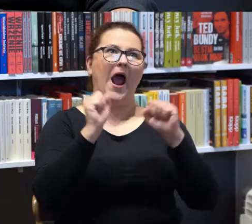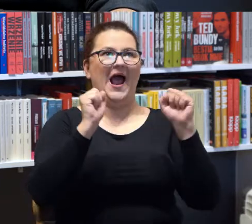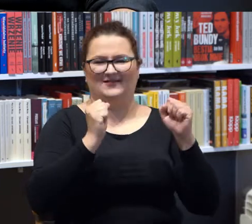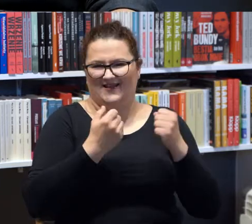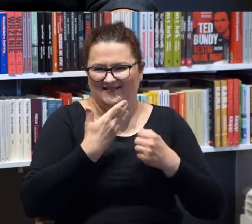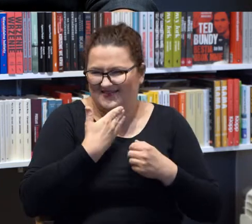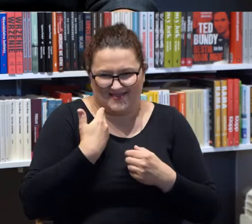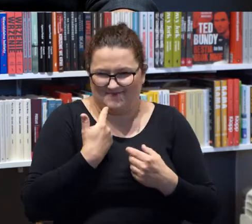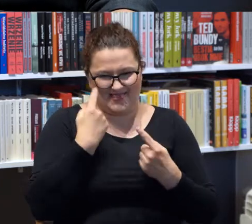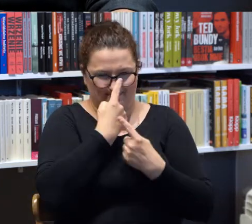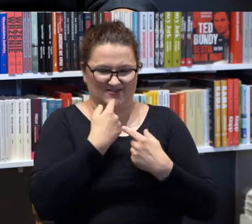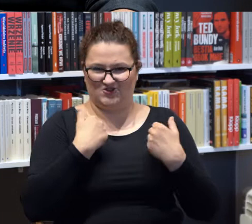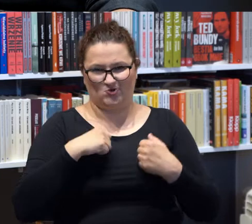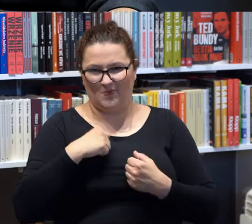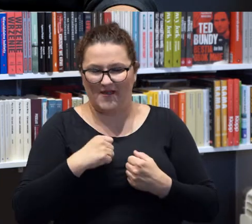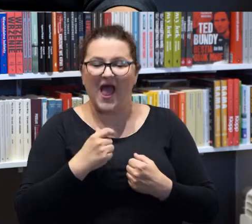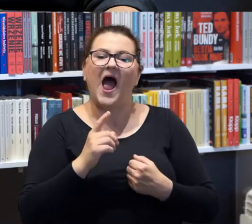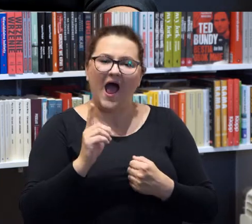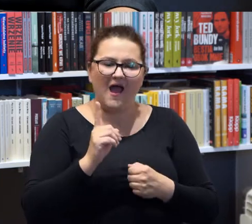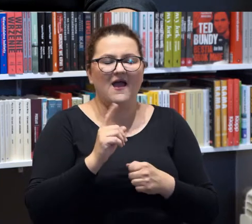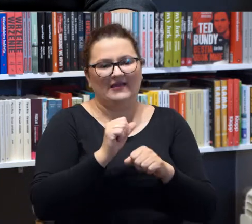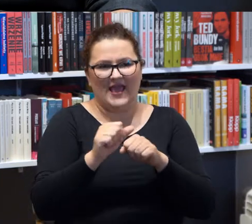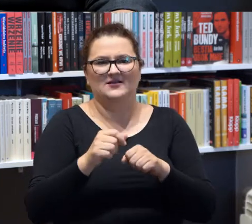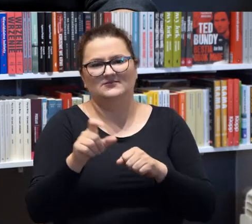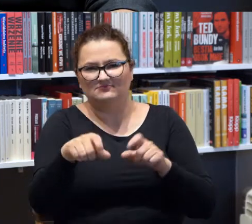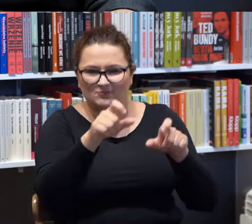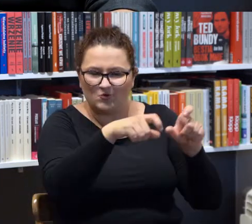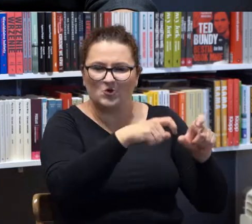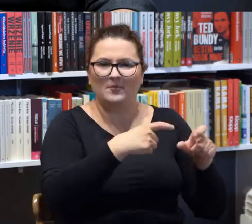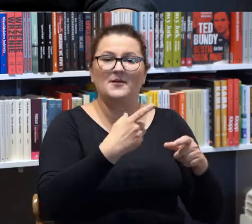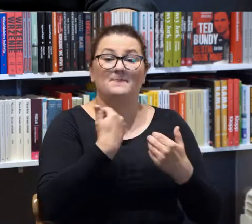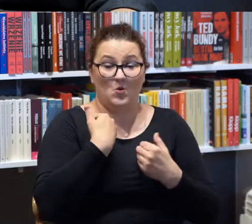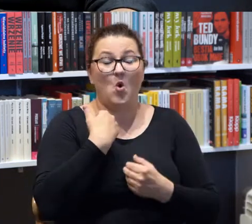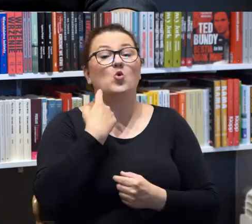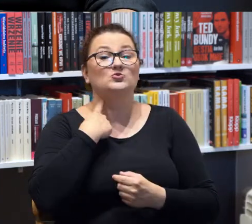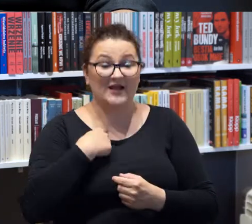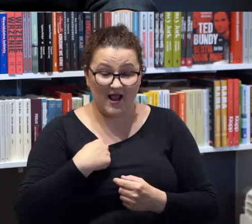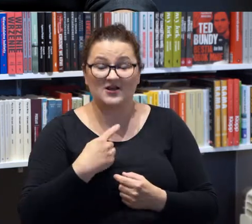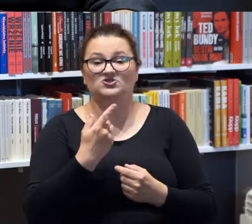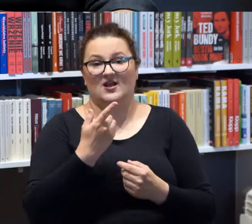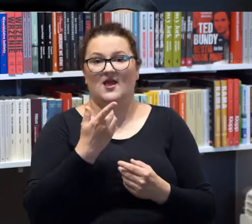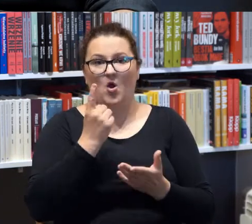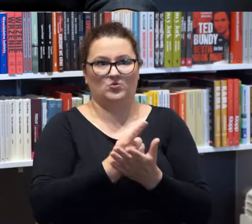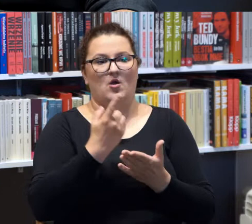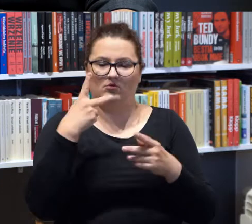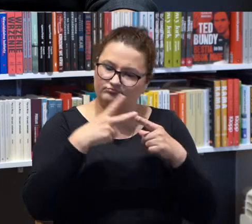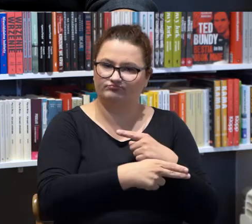Są osoby, które się uzależniły, ale udało im się wyjść z tego. No i są w końcu ludzie jak mój ojciec, którzy się uzależnili i